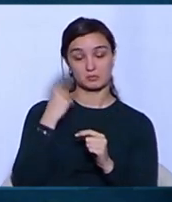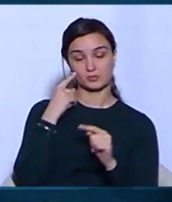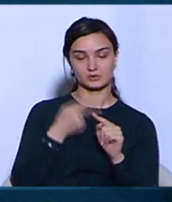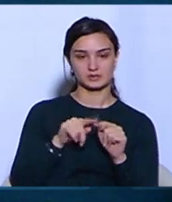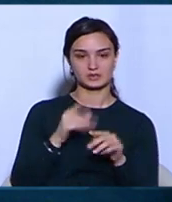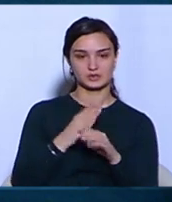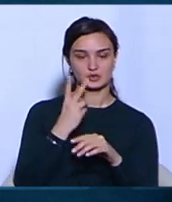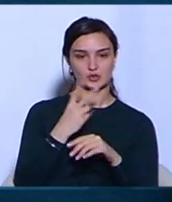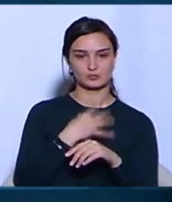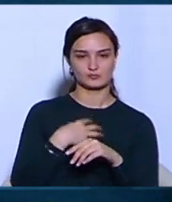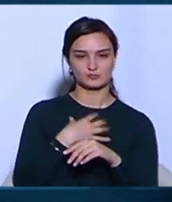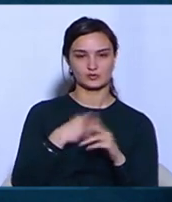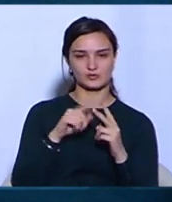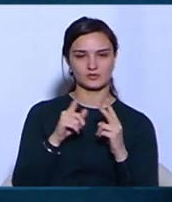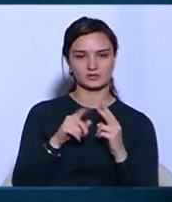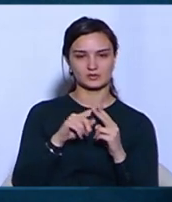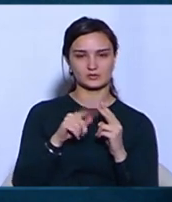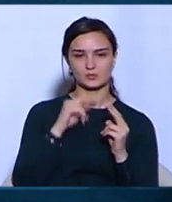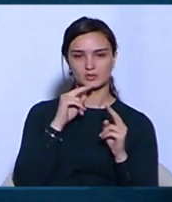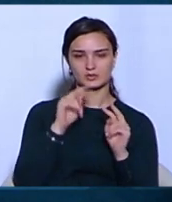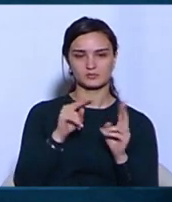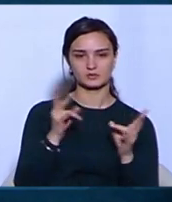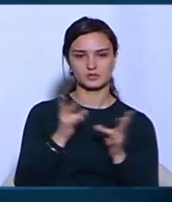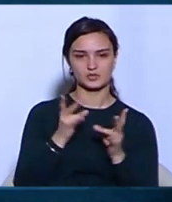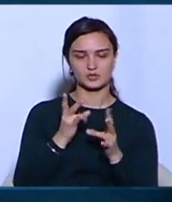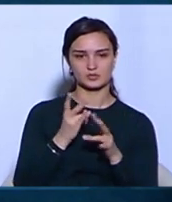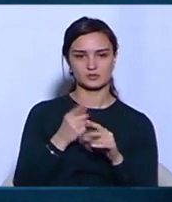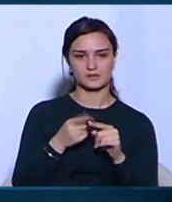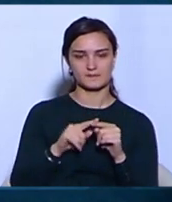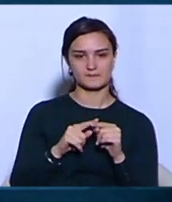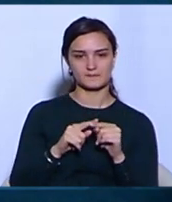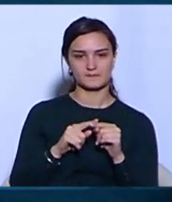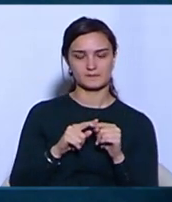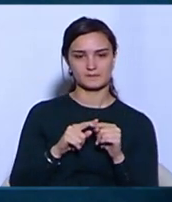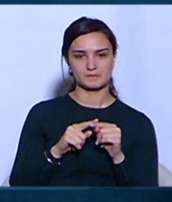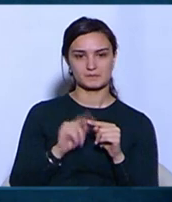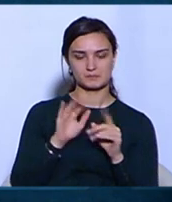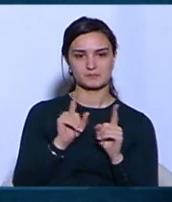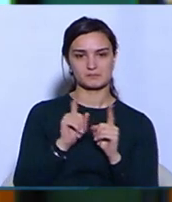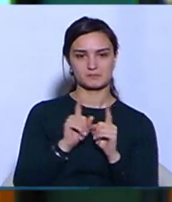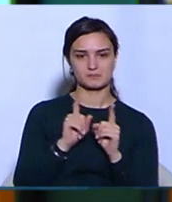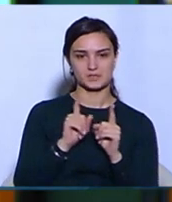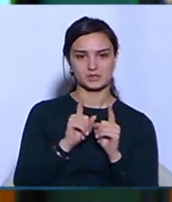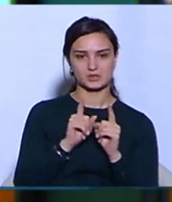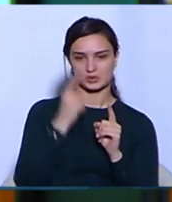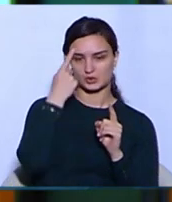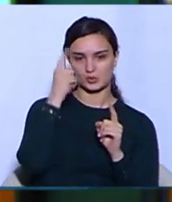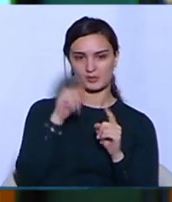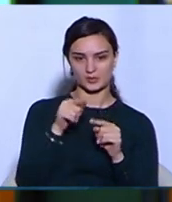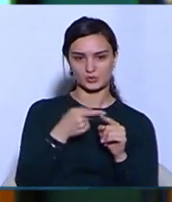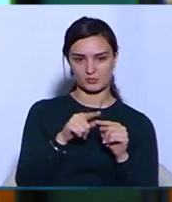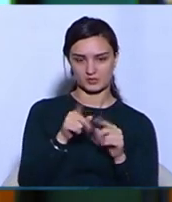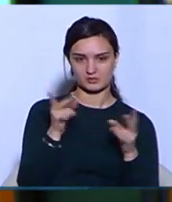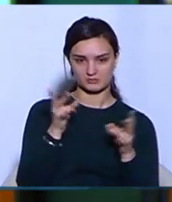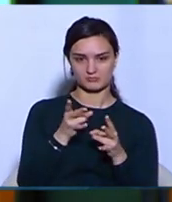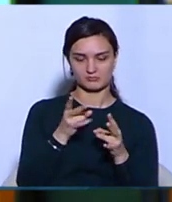არის დღეს ორი ძირითადი ნიშანი, რომელსაც ექცევა ყურადღება და მეტად დრამატებს. რადგან მაინც ცნობადობის ამაღლებას